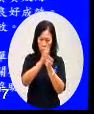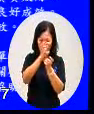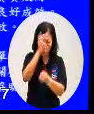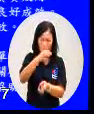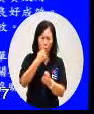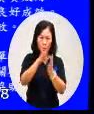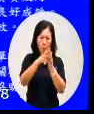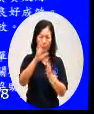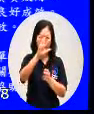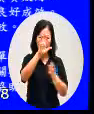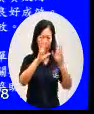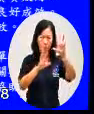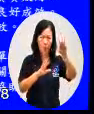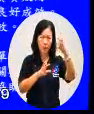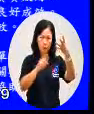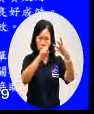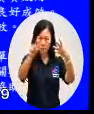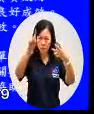之一条，